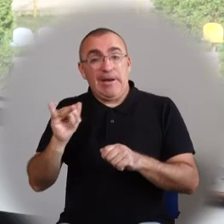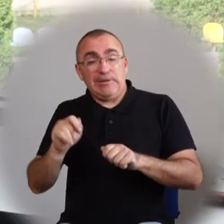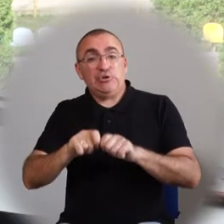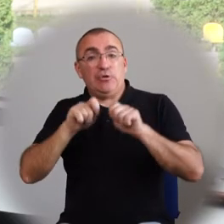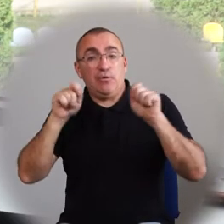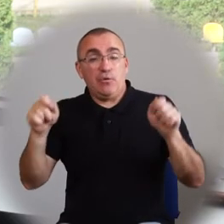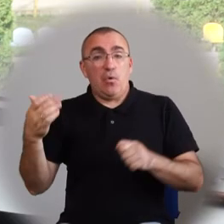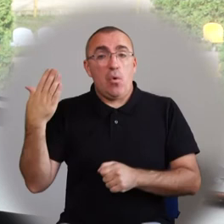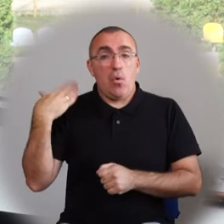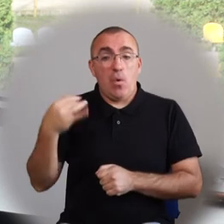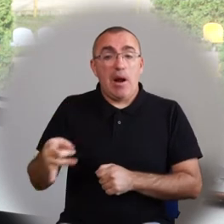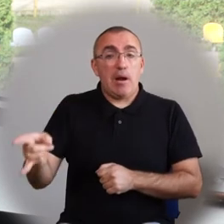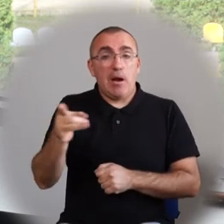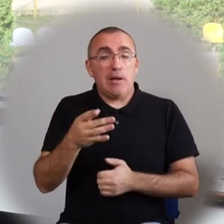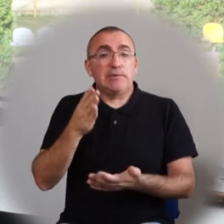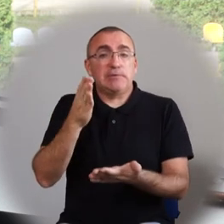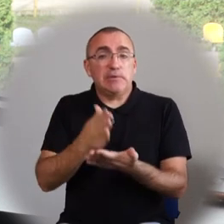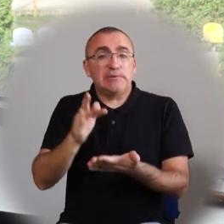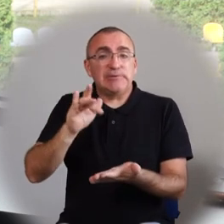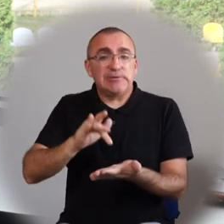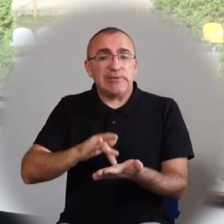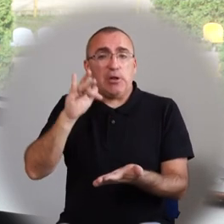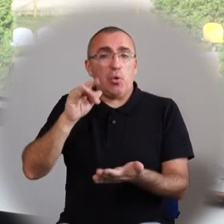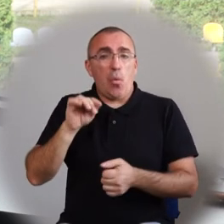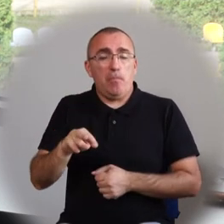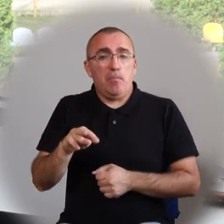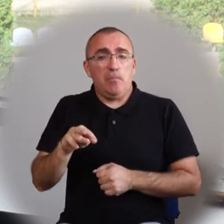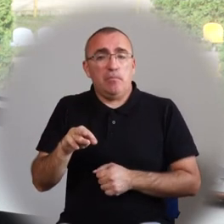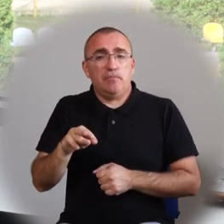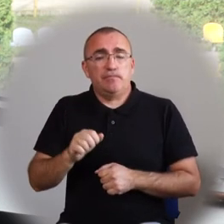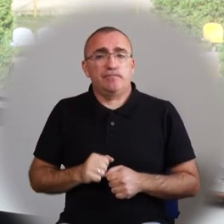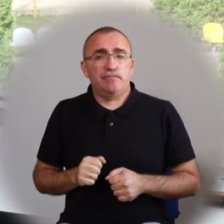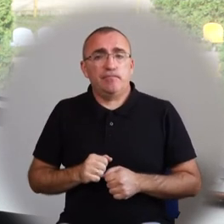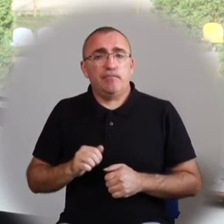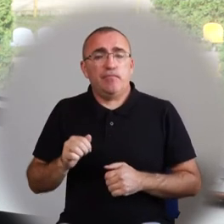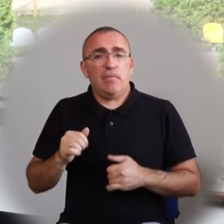Олександрія при створенні Олександрійського району стає центром